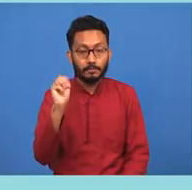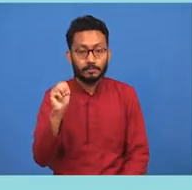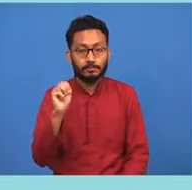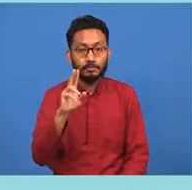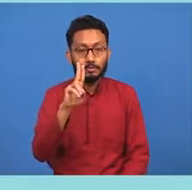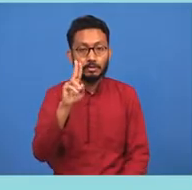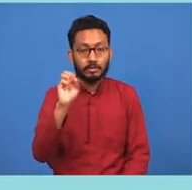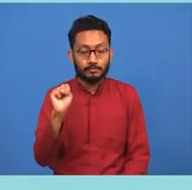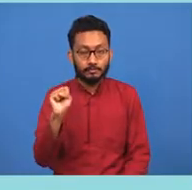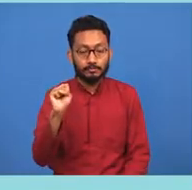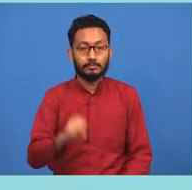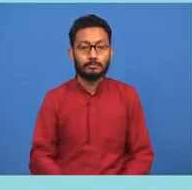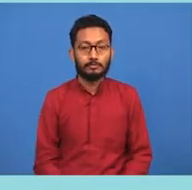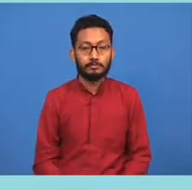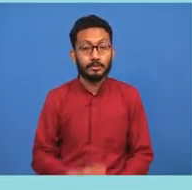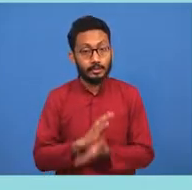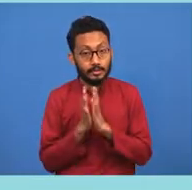sulfat. Maka